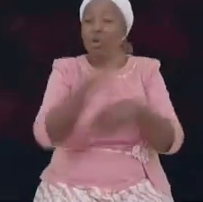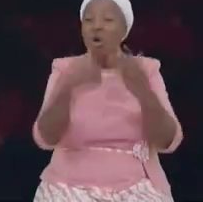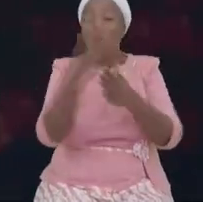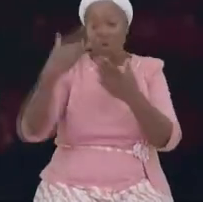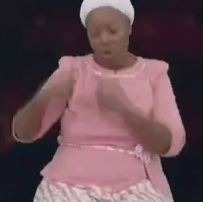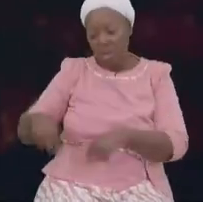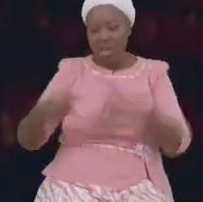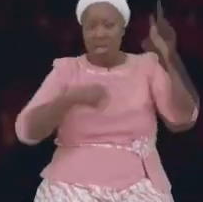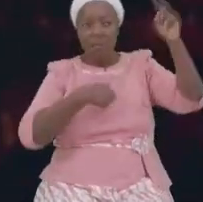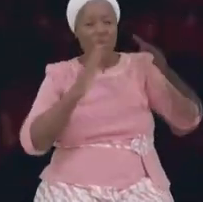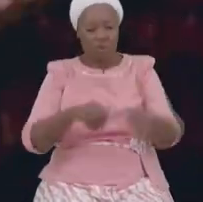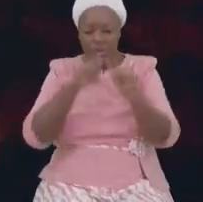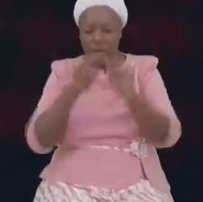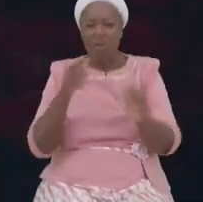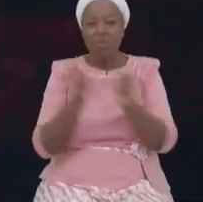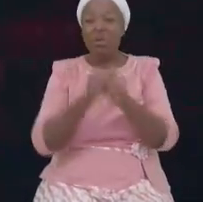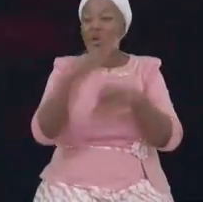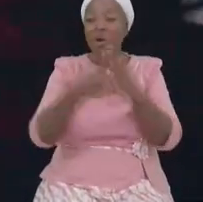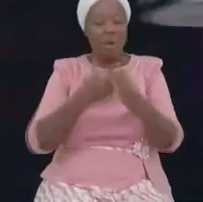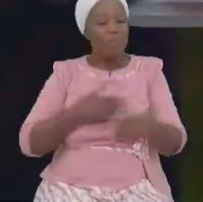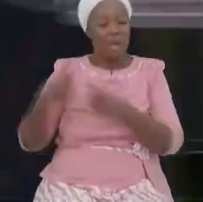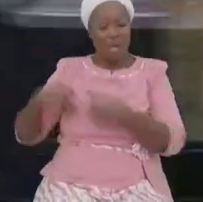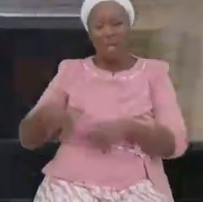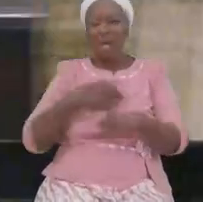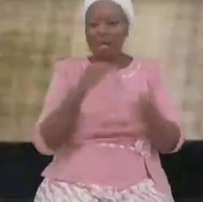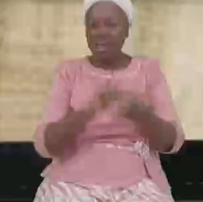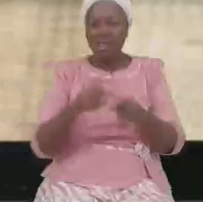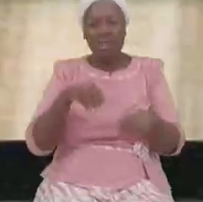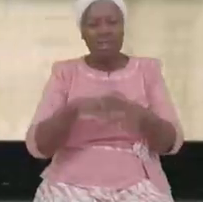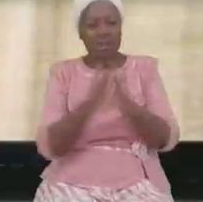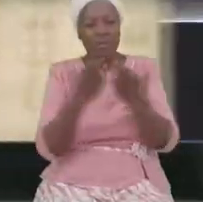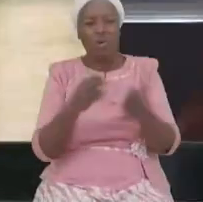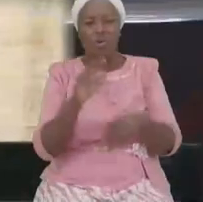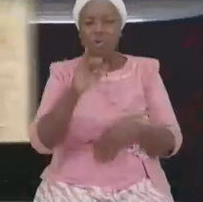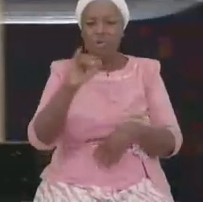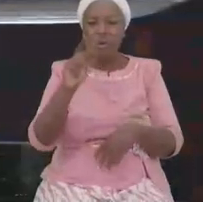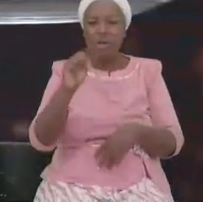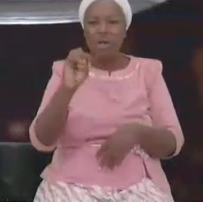te bénirai de tout mon cœur. C'est ce qu'il nous dit, voyons Néhémie chapitre 9,